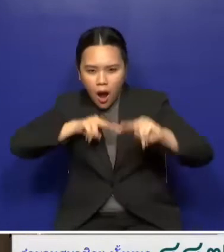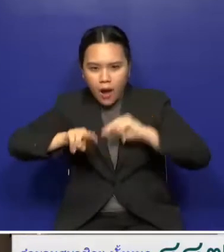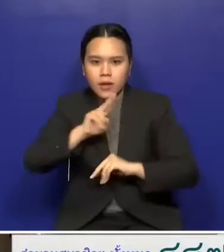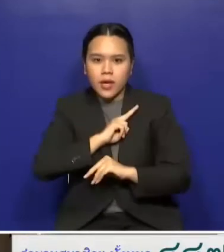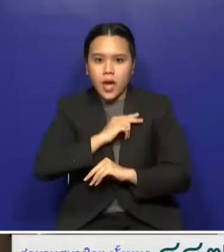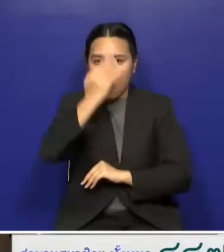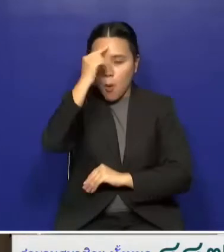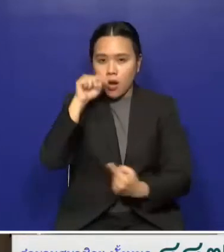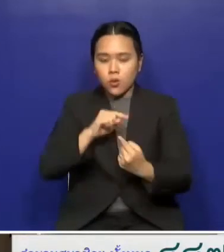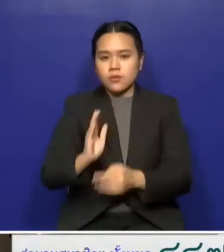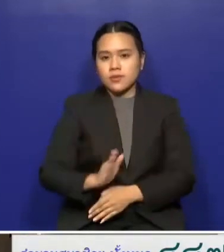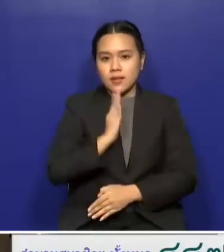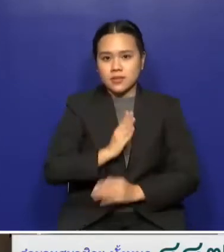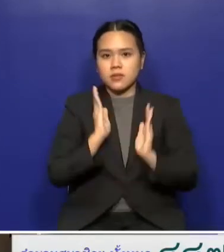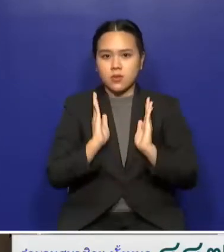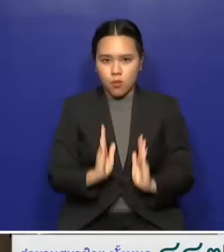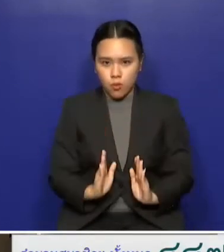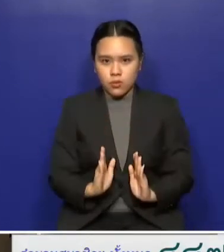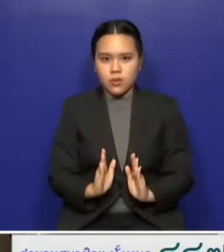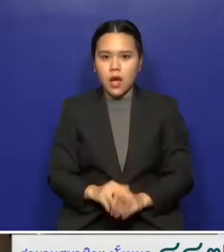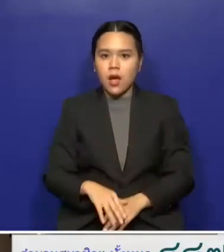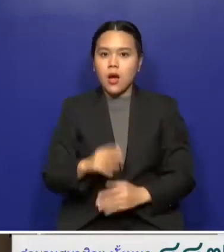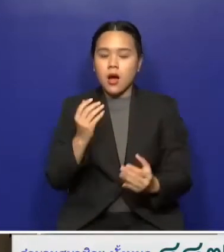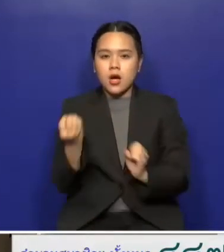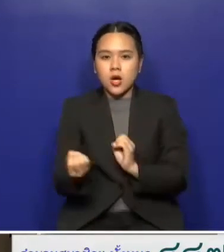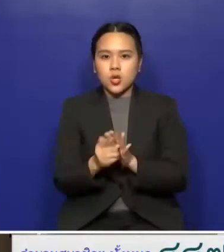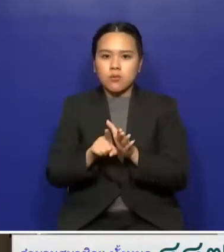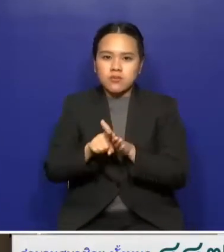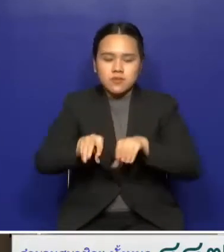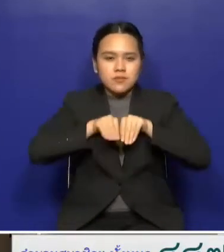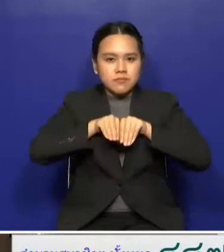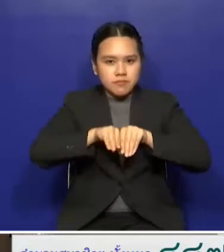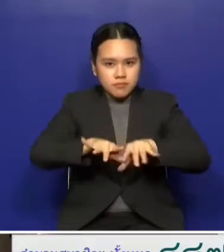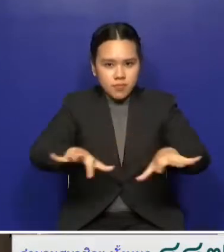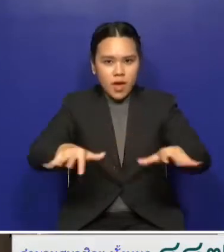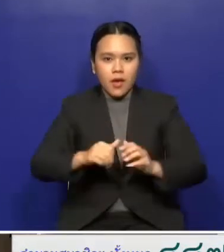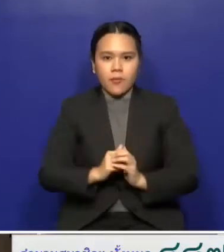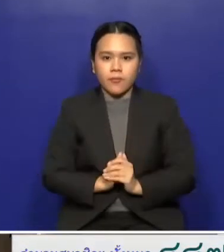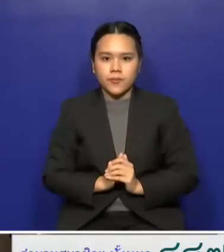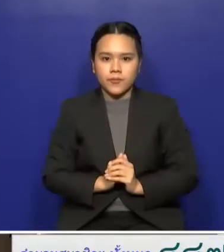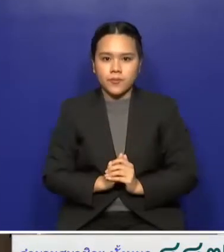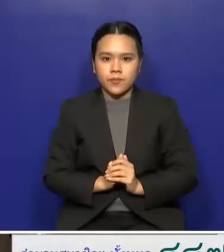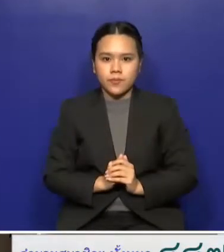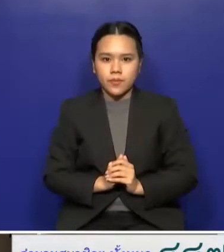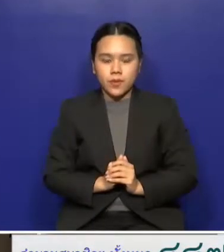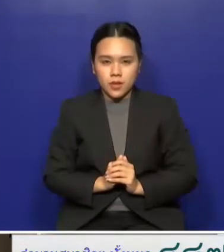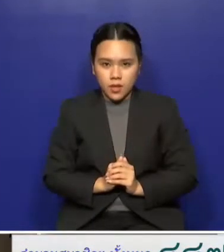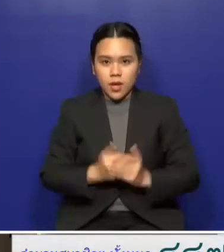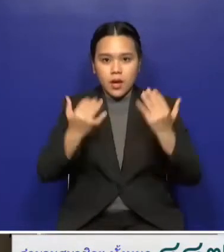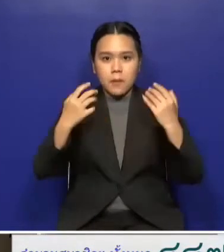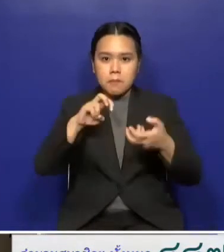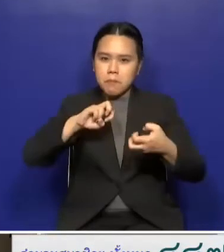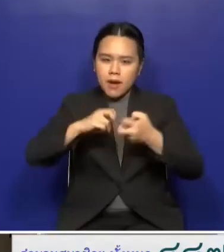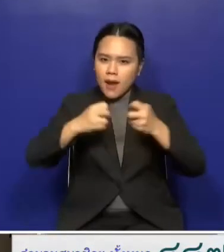การความเสียหายความในการแพร่กระจายไปในทางเดียวกันสำหรับปัญหาเหล่านี้รัฐบาลไม่ต้องก